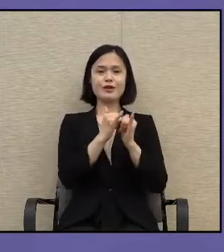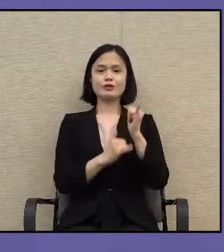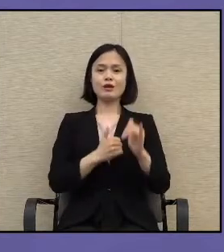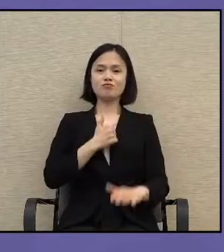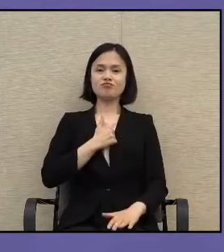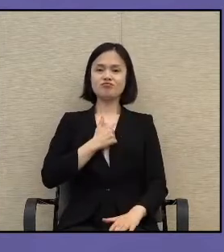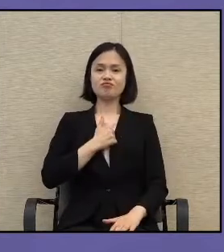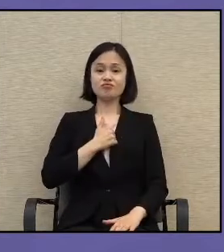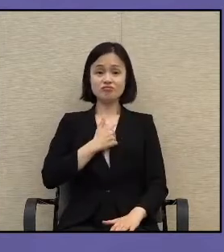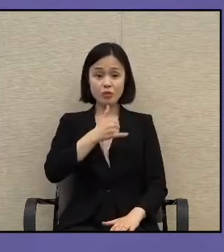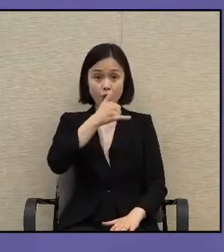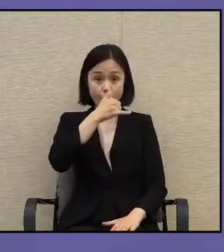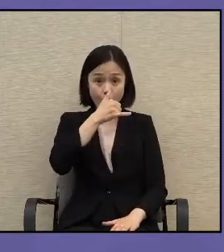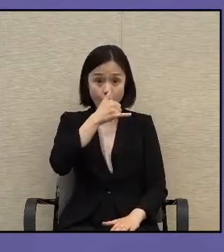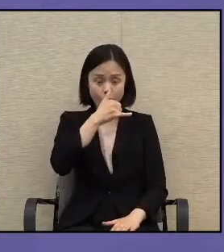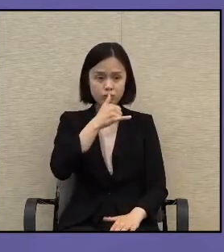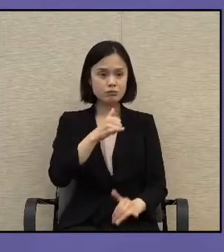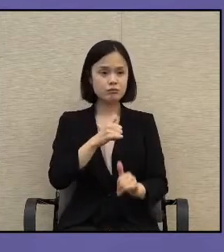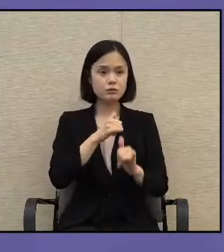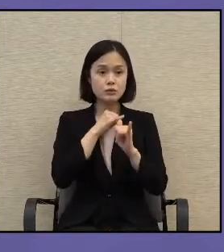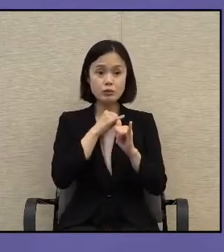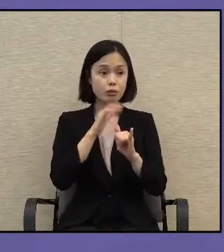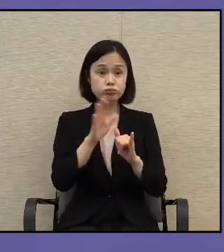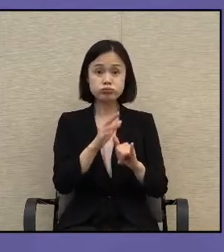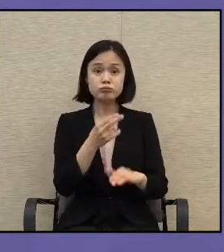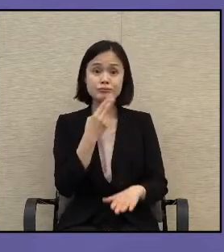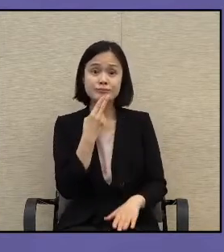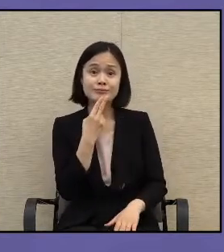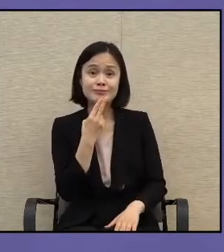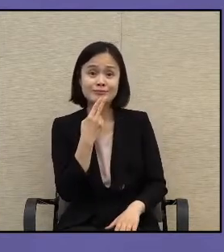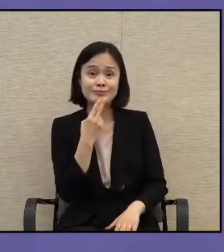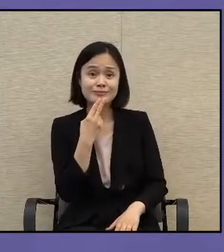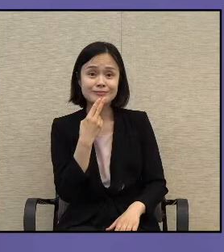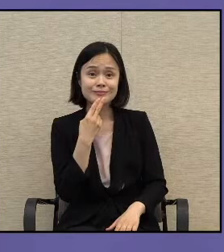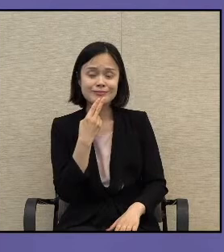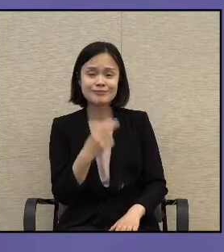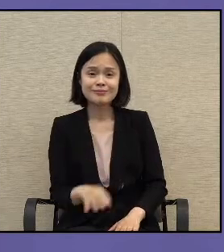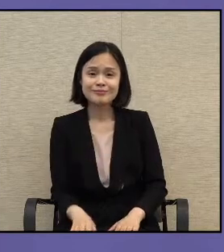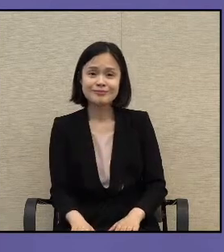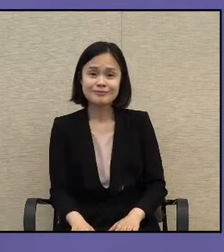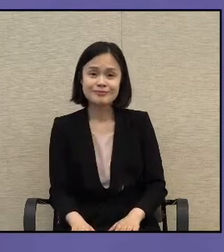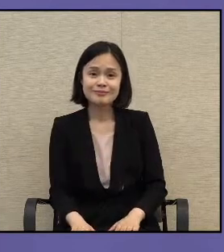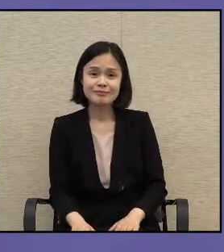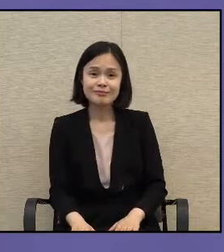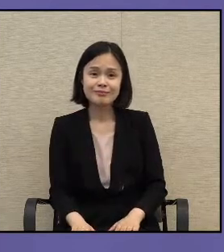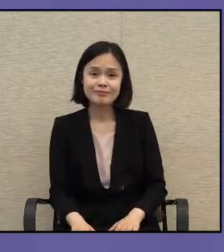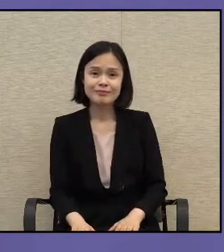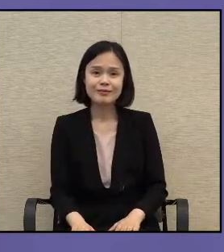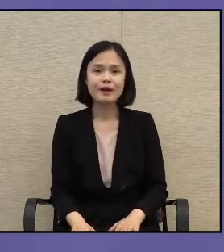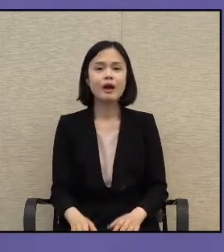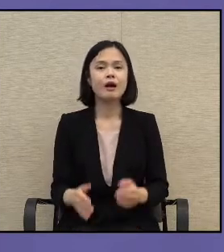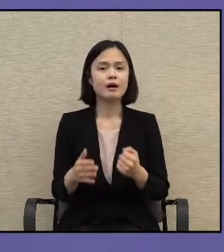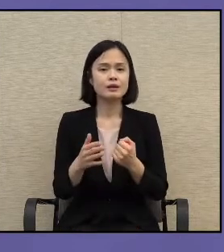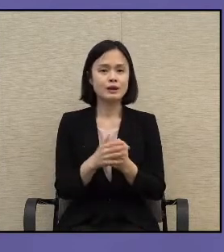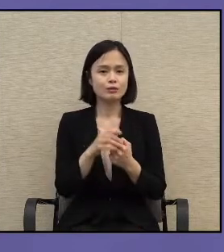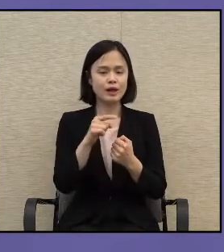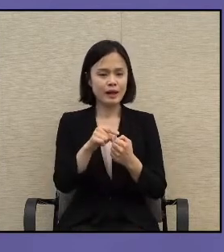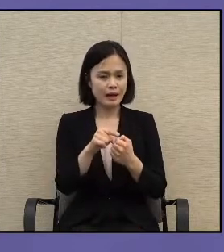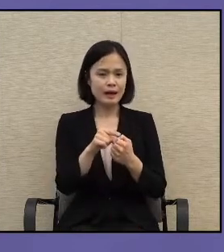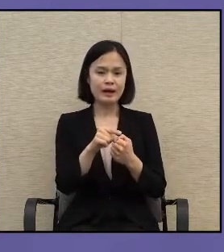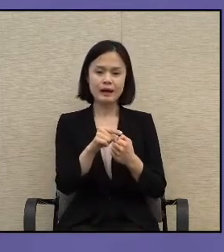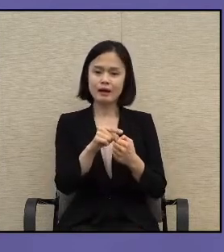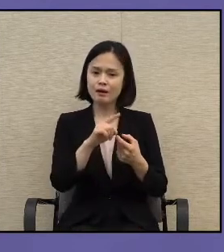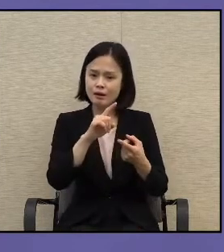생각하는 부족에서는 더 이상 자살은 문제가 아니더라. 이제 그래서 마이너리티라고 하는 것 자체가 문제는 아니구나. 뭐 이런